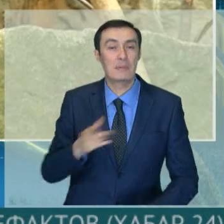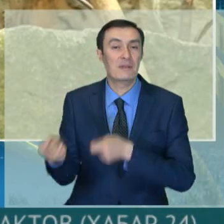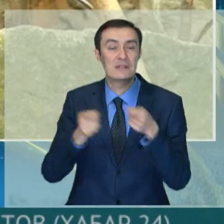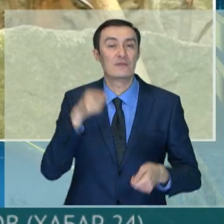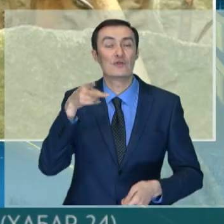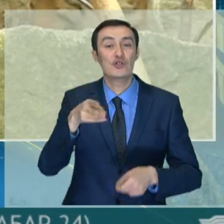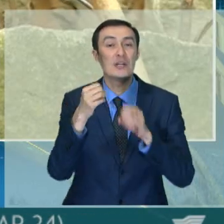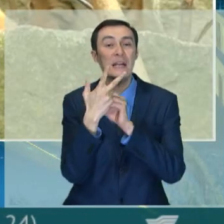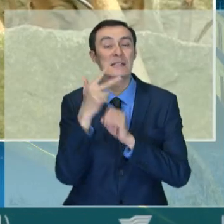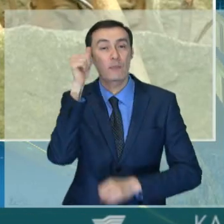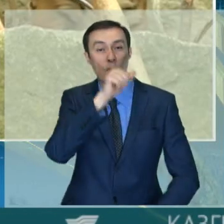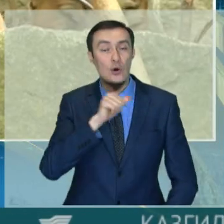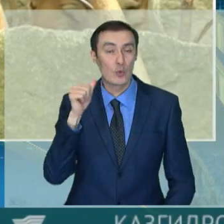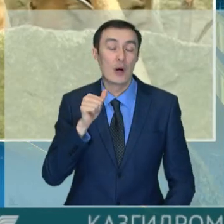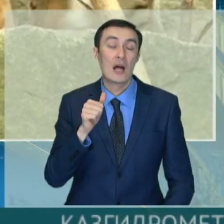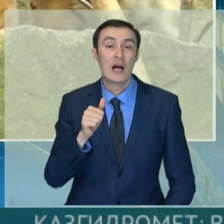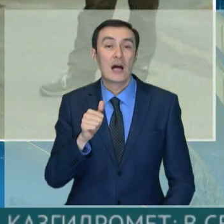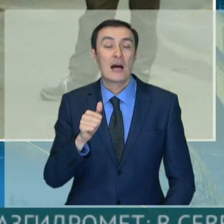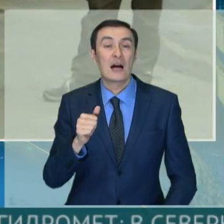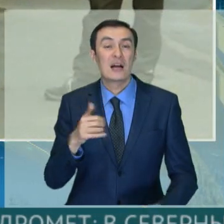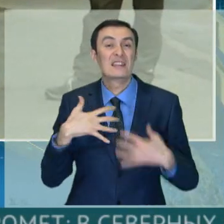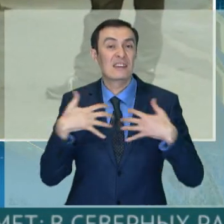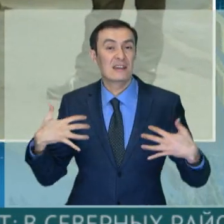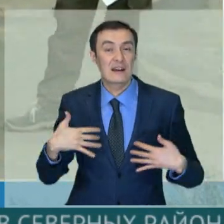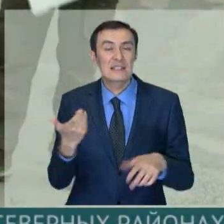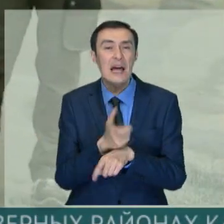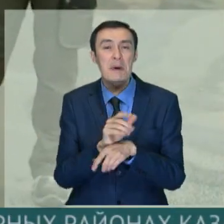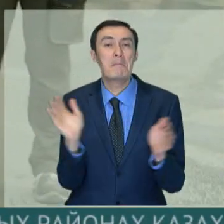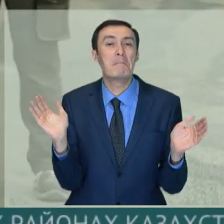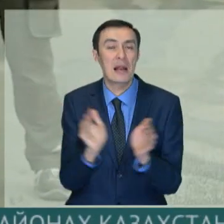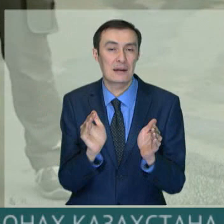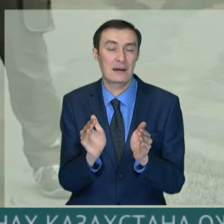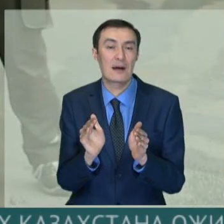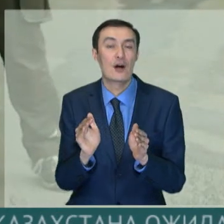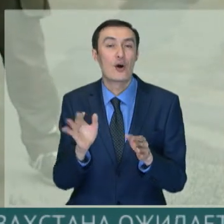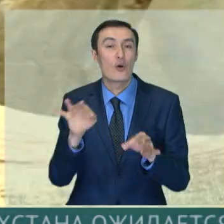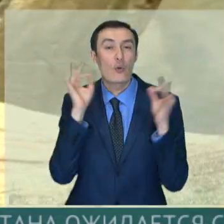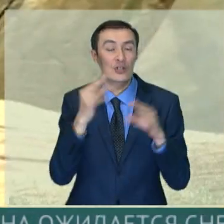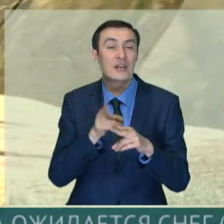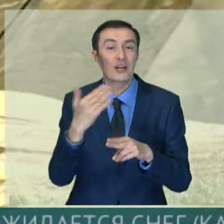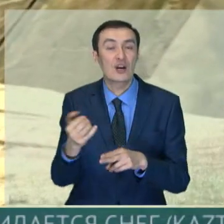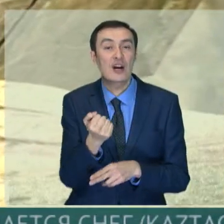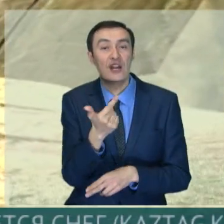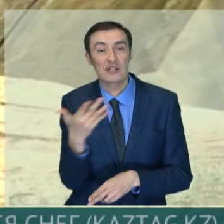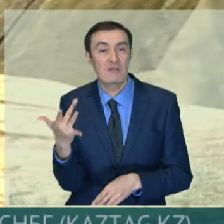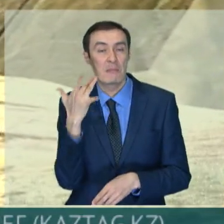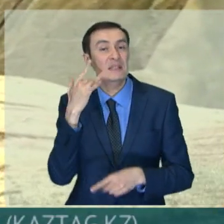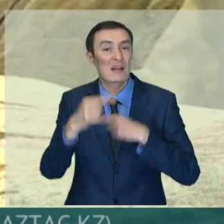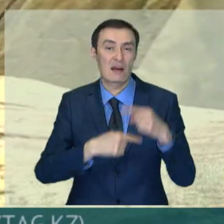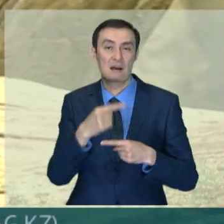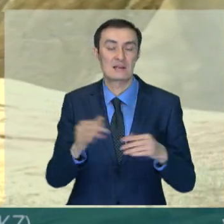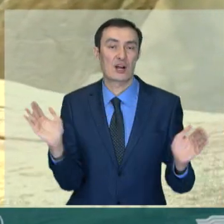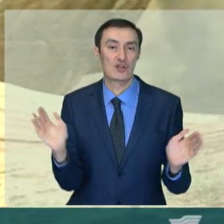Германию в 2013 году. Суматранские тигры – самые мелкие из диких полосатых кошек. Их численность постоянно